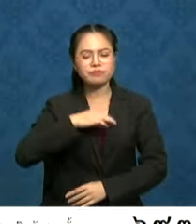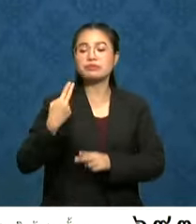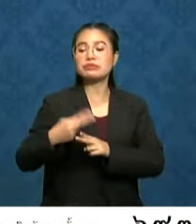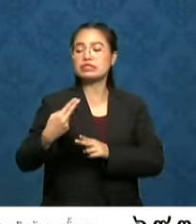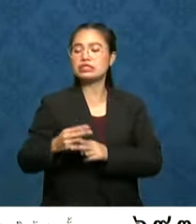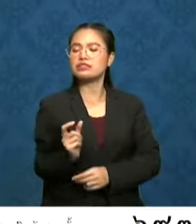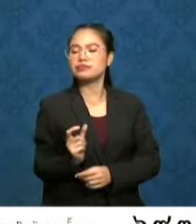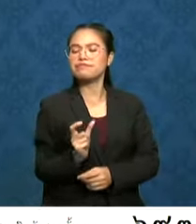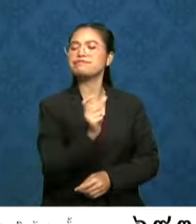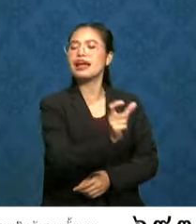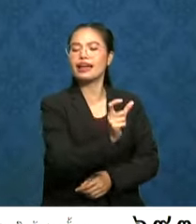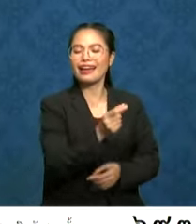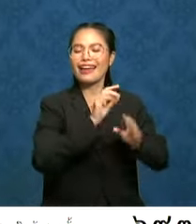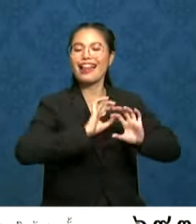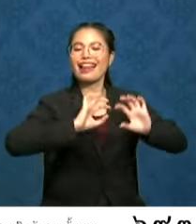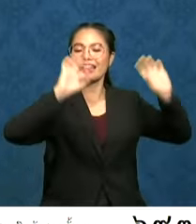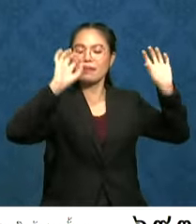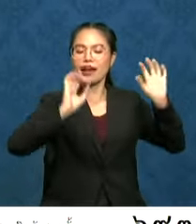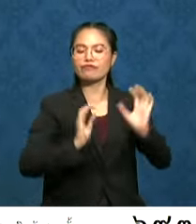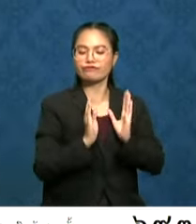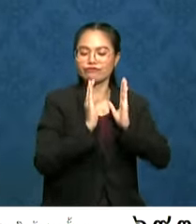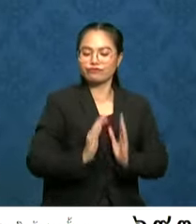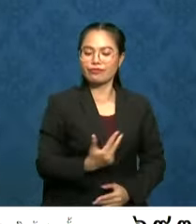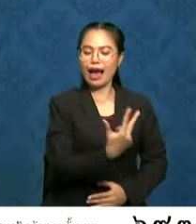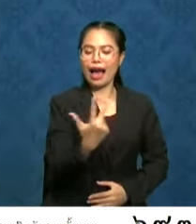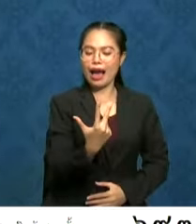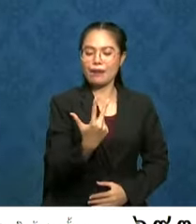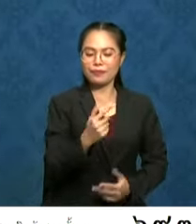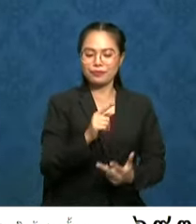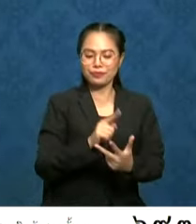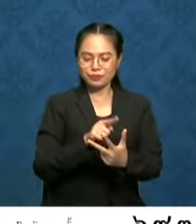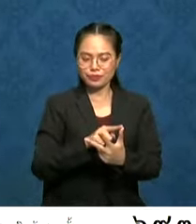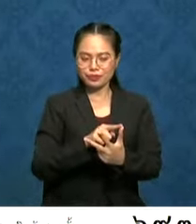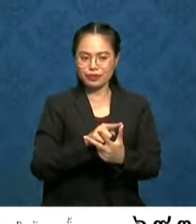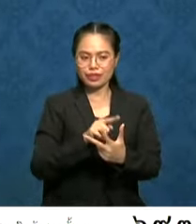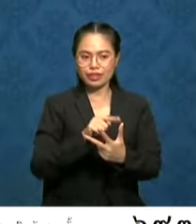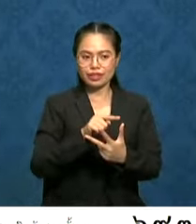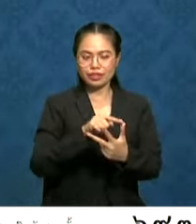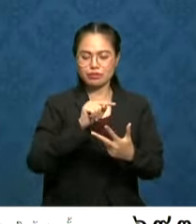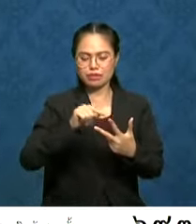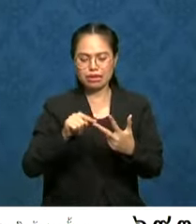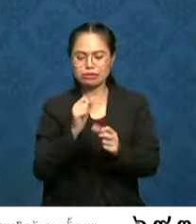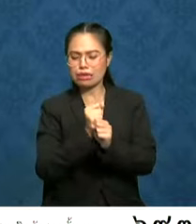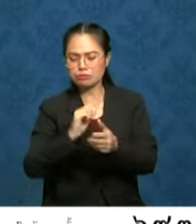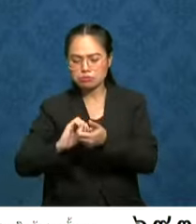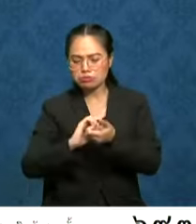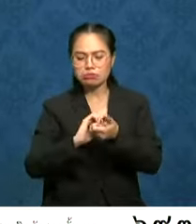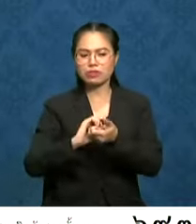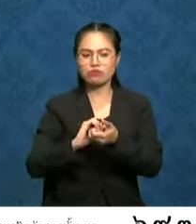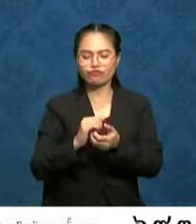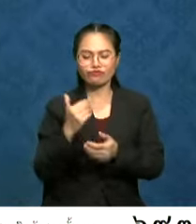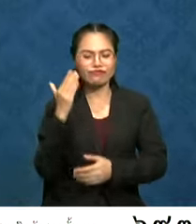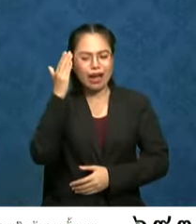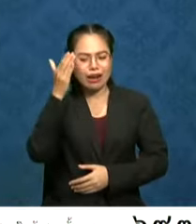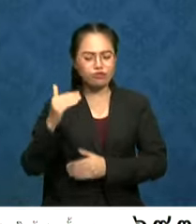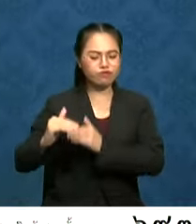เล่นๆว่ารัฐบาล 3นายนายใหญ่่นายทุนนายหน้าที่มีแต่เจ๊ากับเจ๊งพูดง่ายๆก็คือไม่มีอนาคต